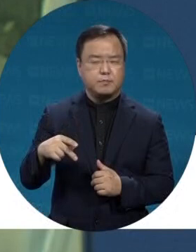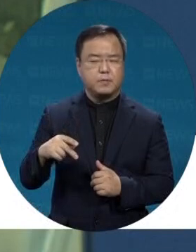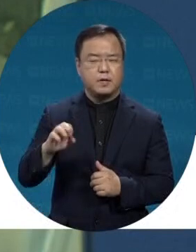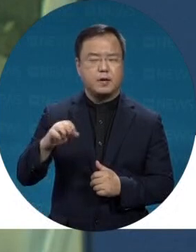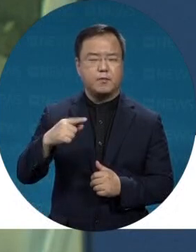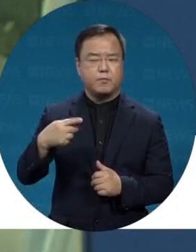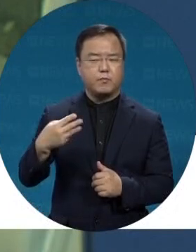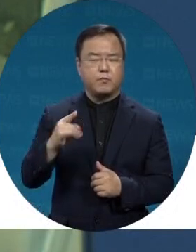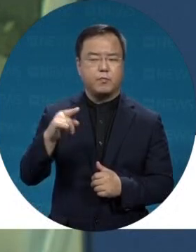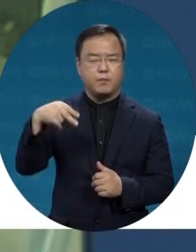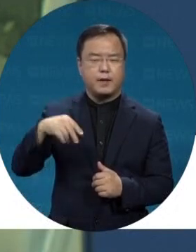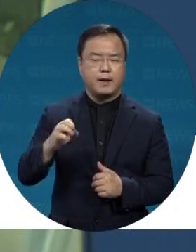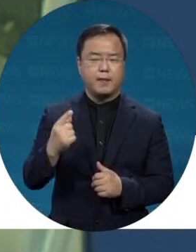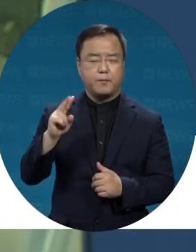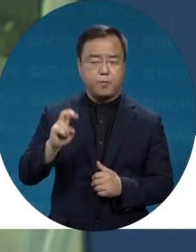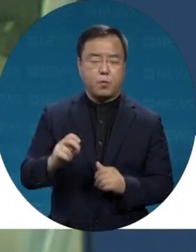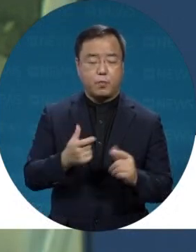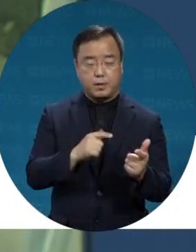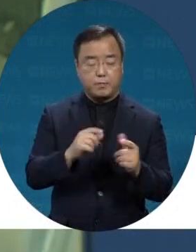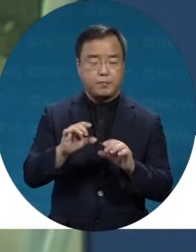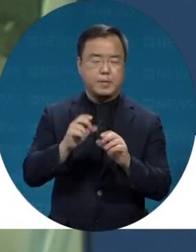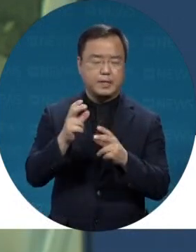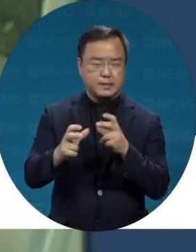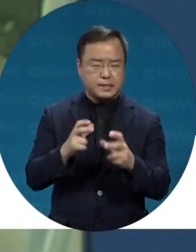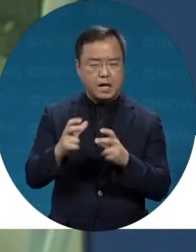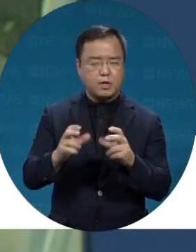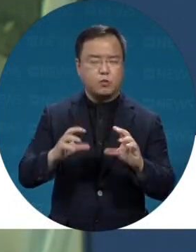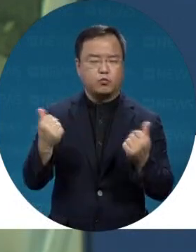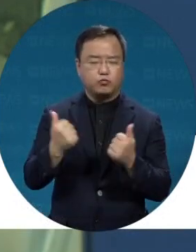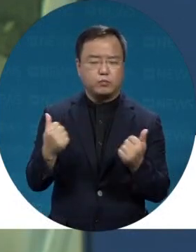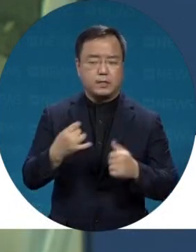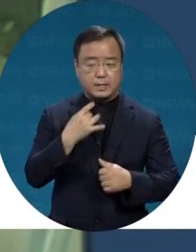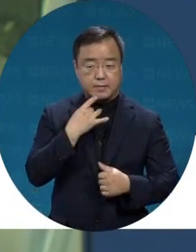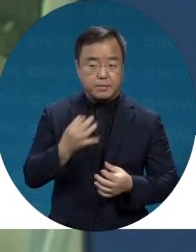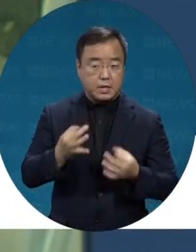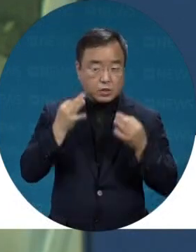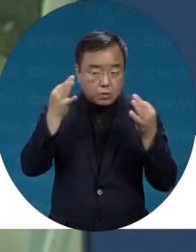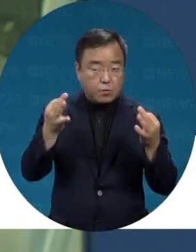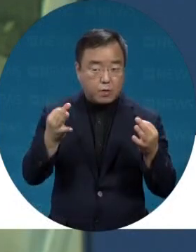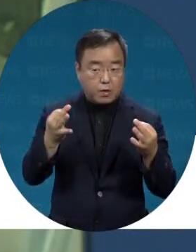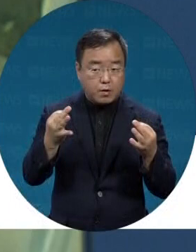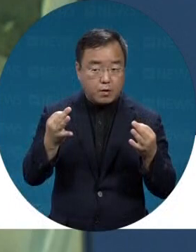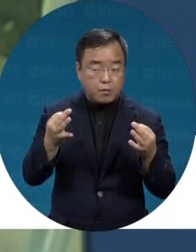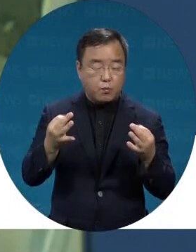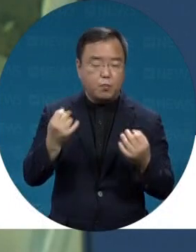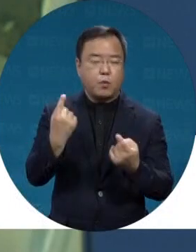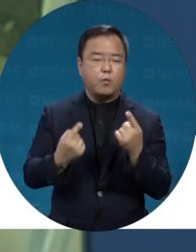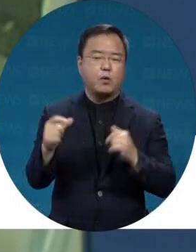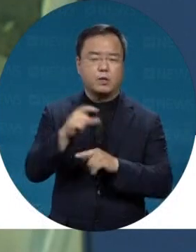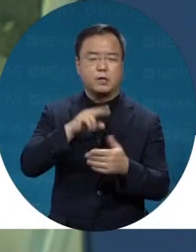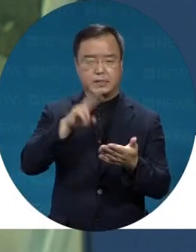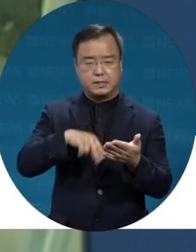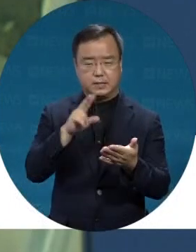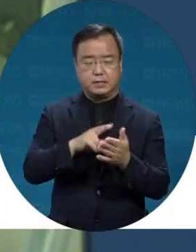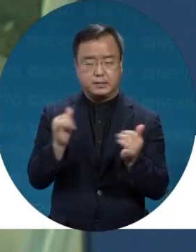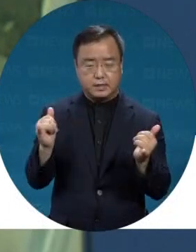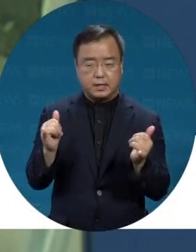이렇게 각 산업계나 국회에서만 힘쓸게 아니라요 사실은 누구보다도 우리 웹툰